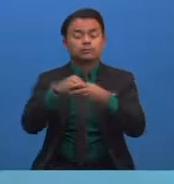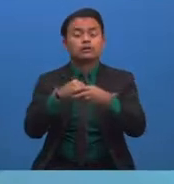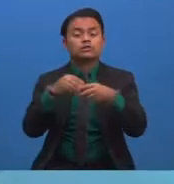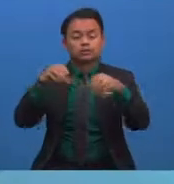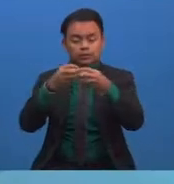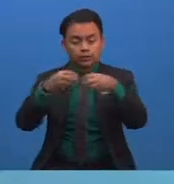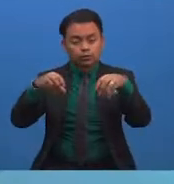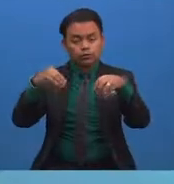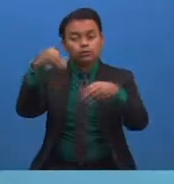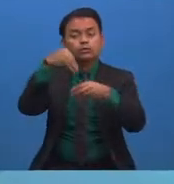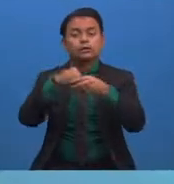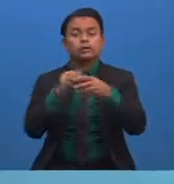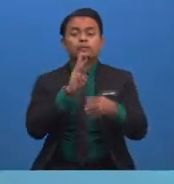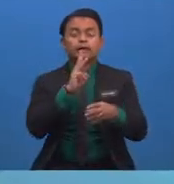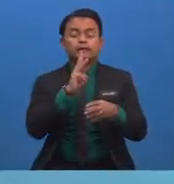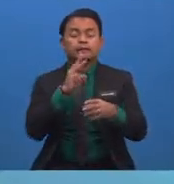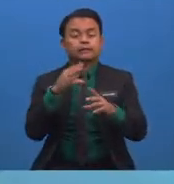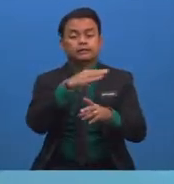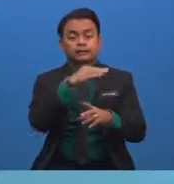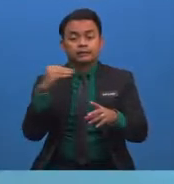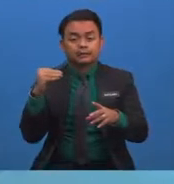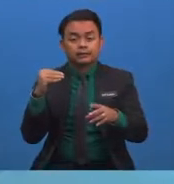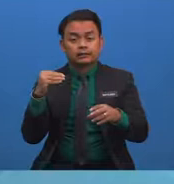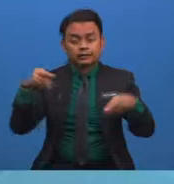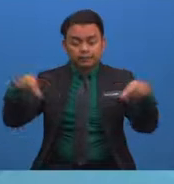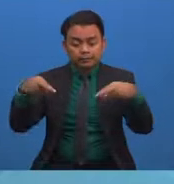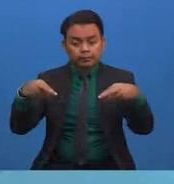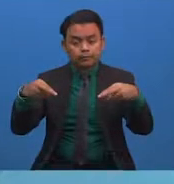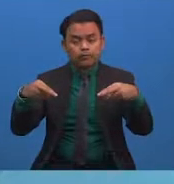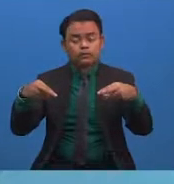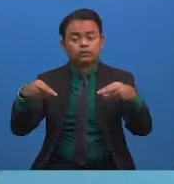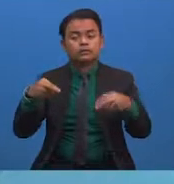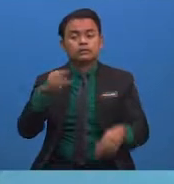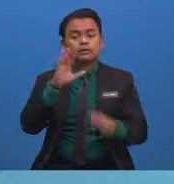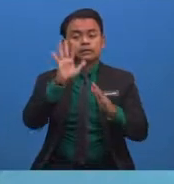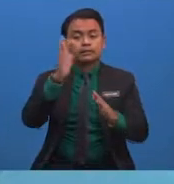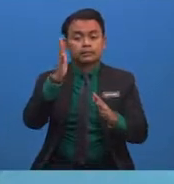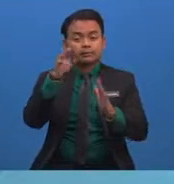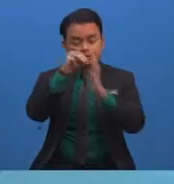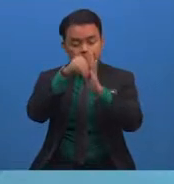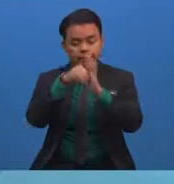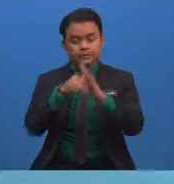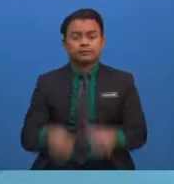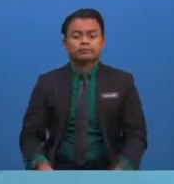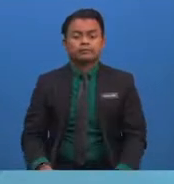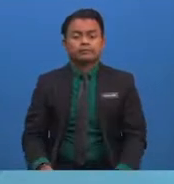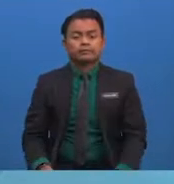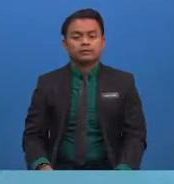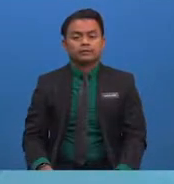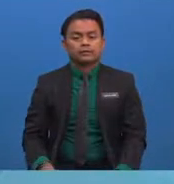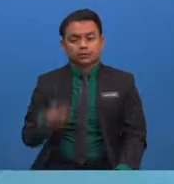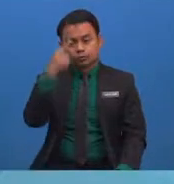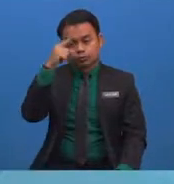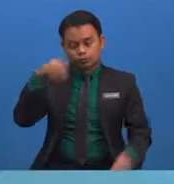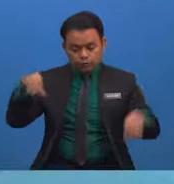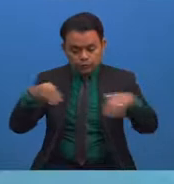selama 15 minit. Tetapi, bagi mencelur, kita didihkan air terlebih dahulu. Dan